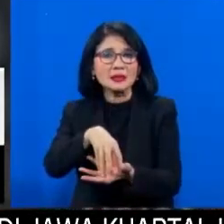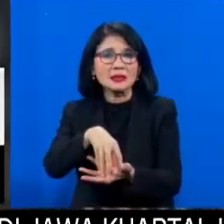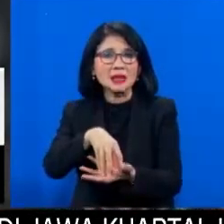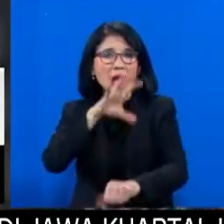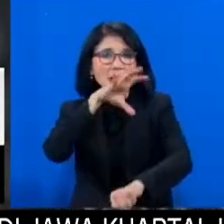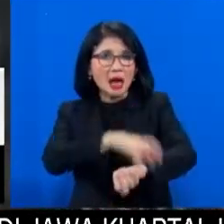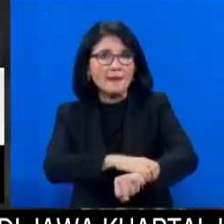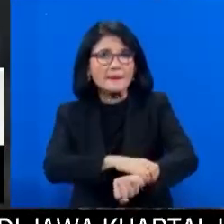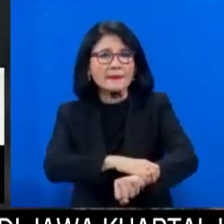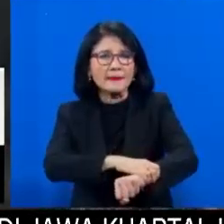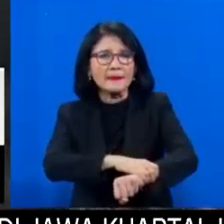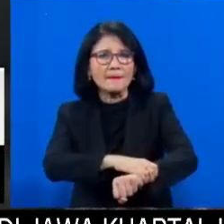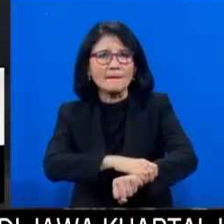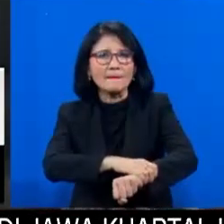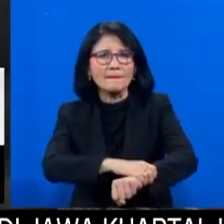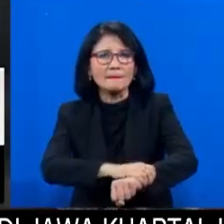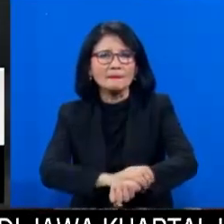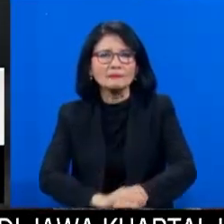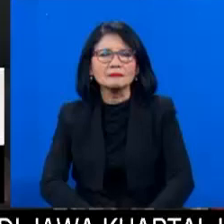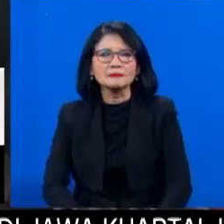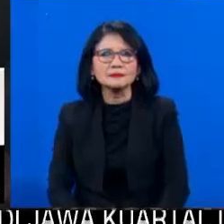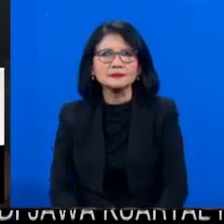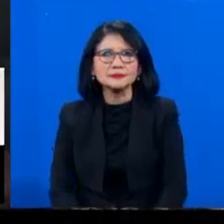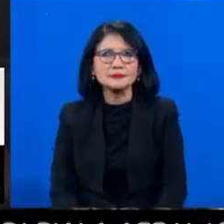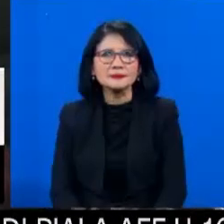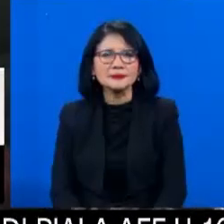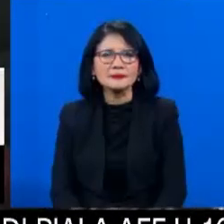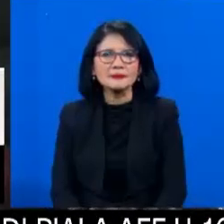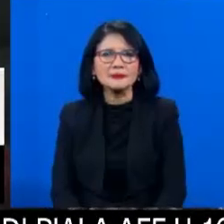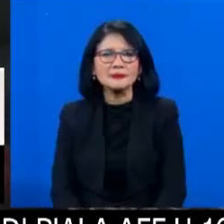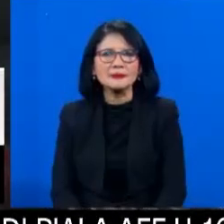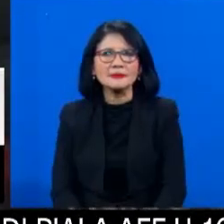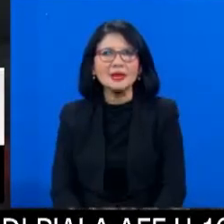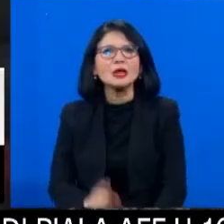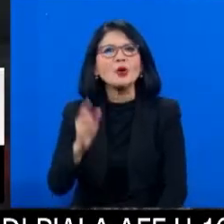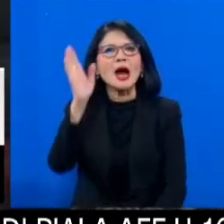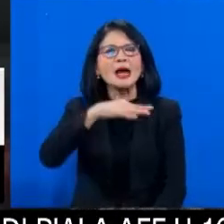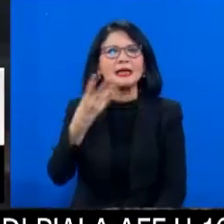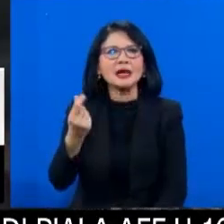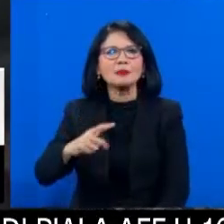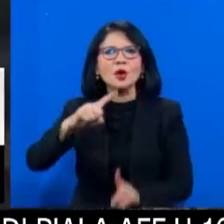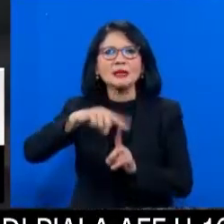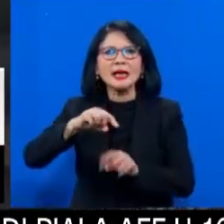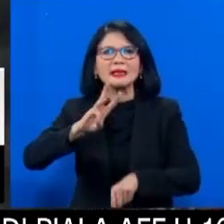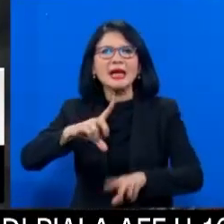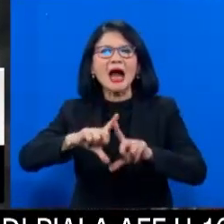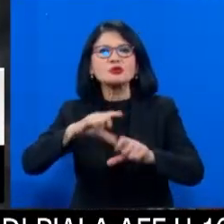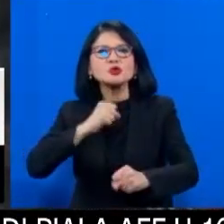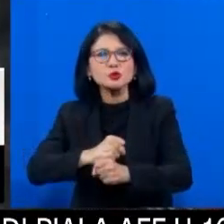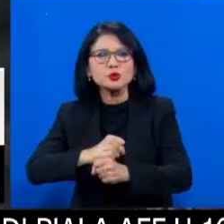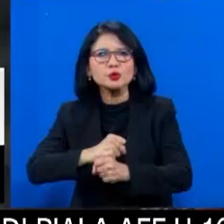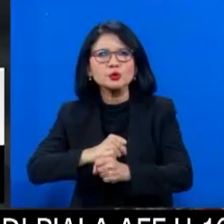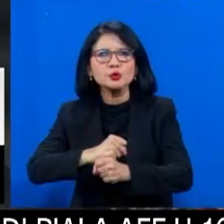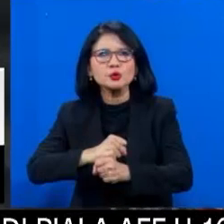penangkapan terhadap sang manajer artis ini dilakukan pada hari Rabu, tanggal 3 Agustus